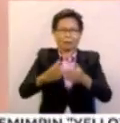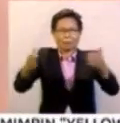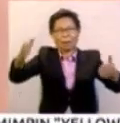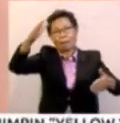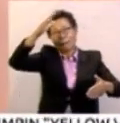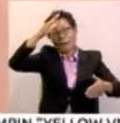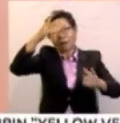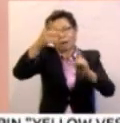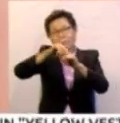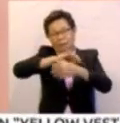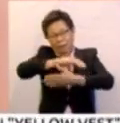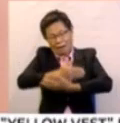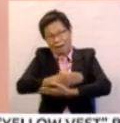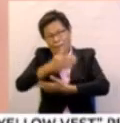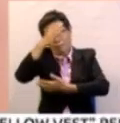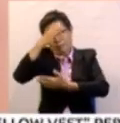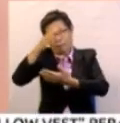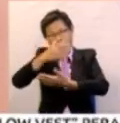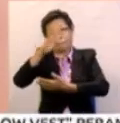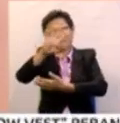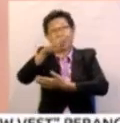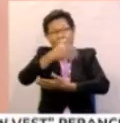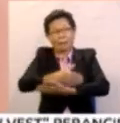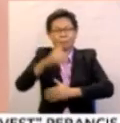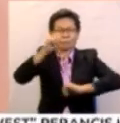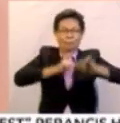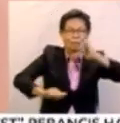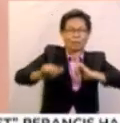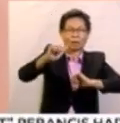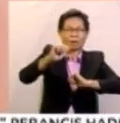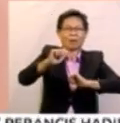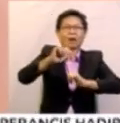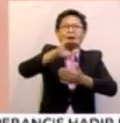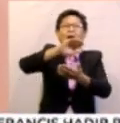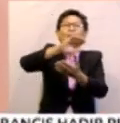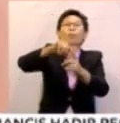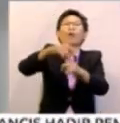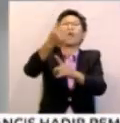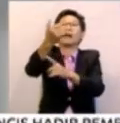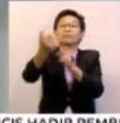ayah kepada empat cahaya mata ini bakal berlakon dalam sebuah filem pertengahan tahun